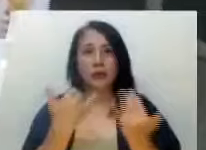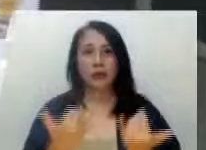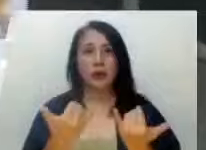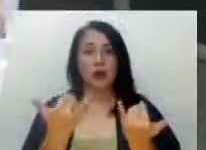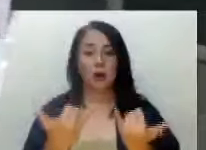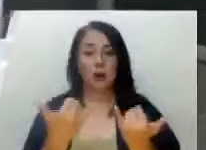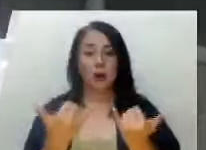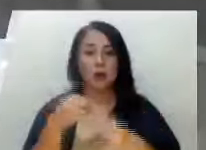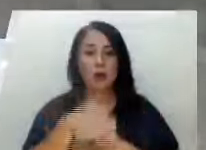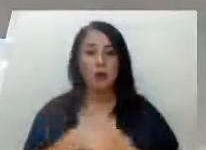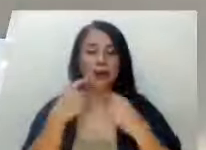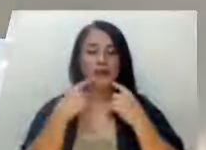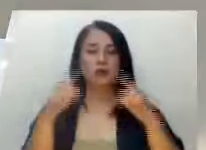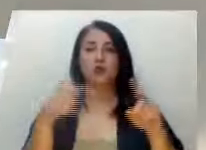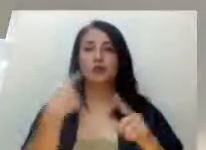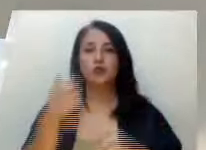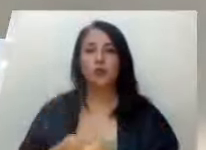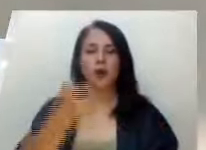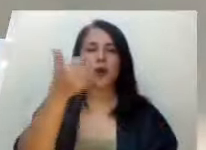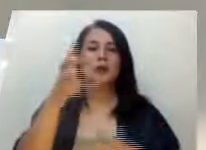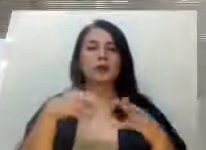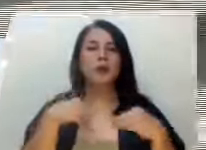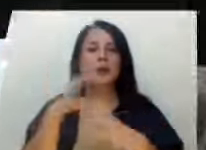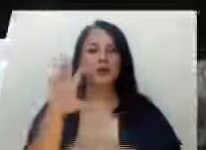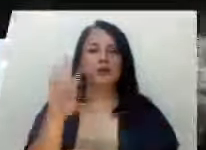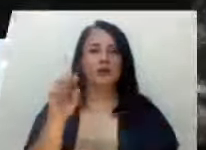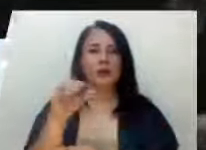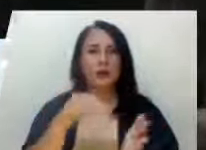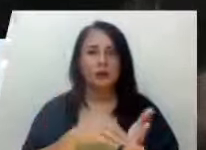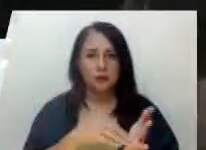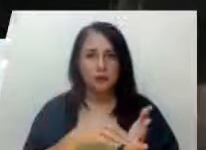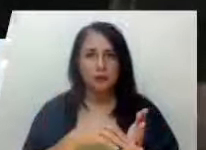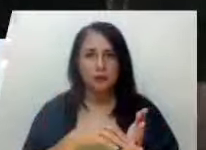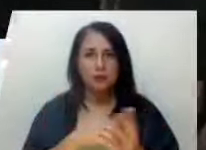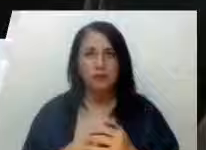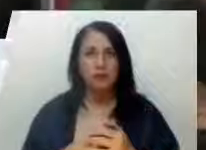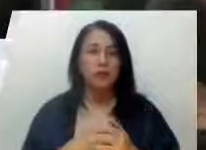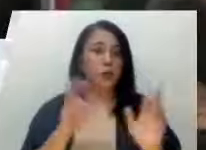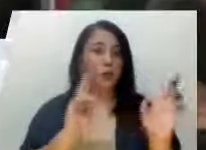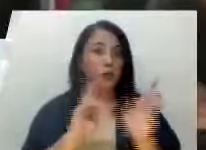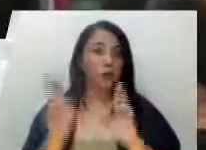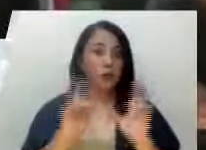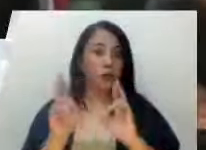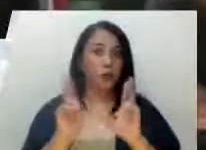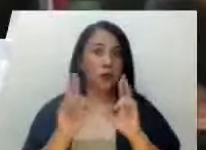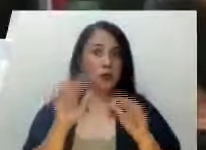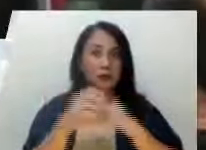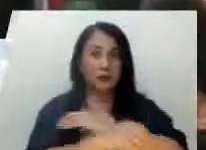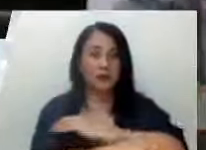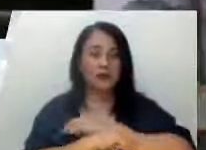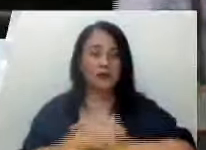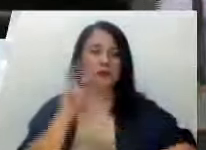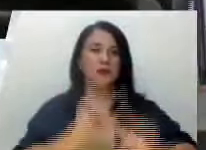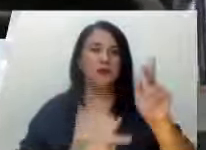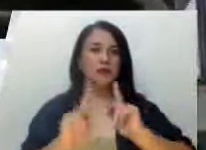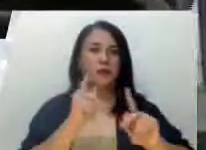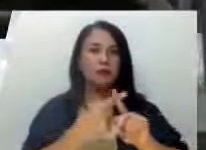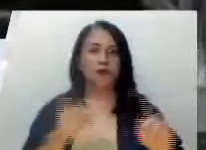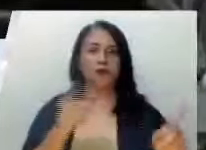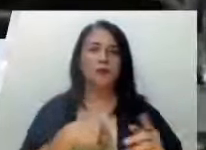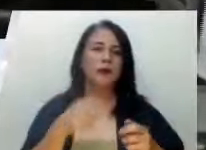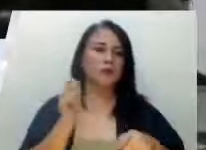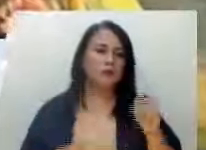grand winner na makakatanggap ng 50,000 pesos. All set na rin ang stage para sa performances mula sa mga banda,